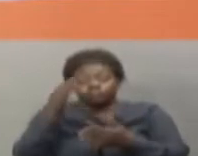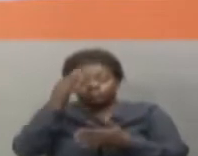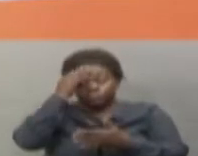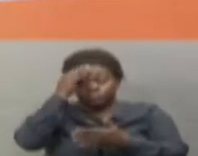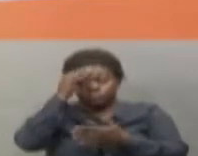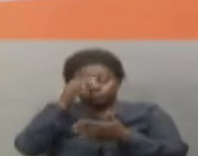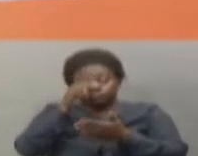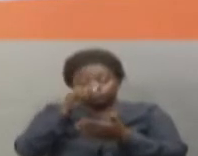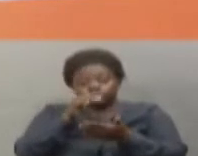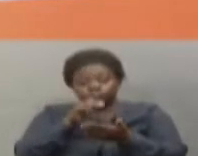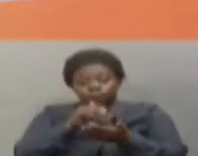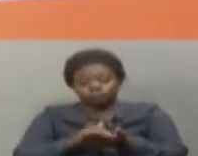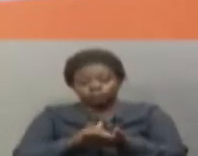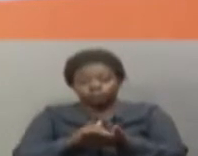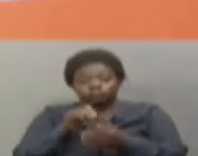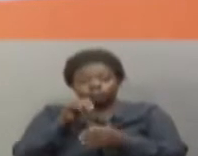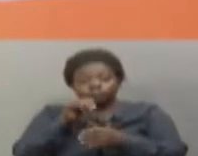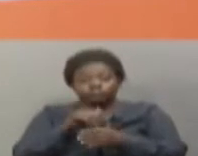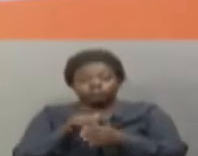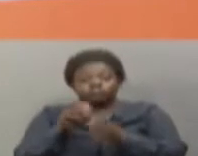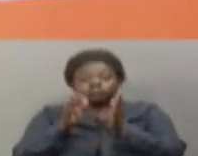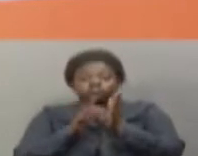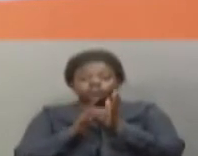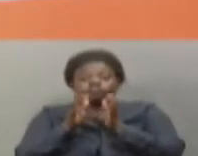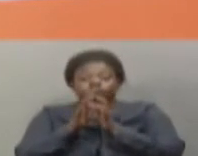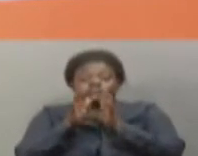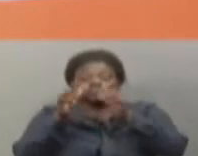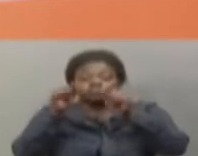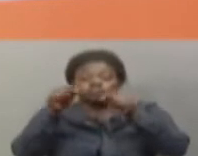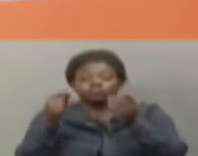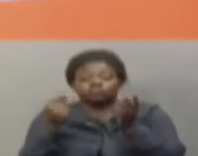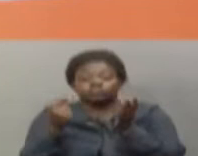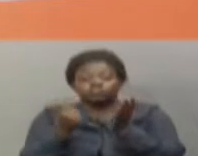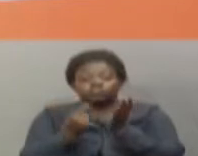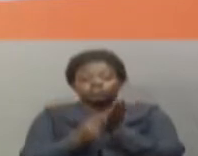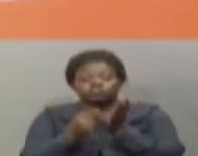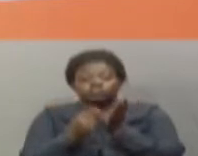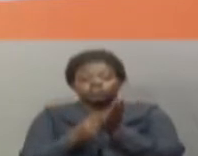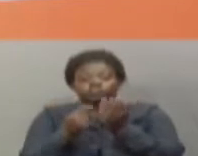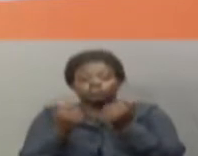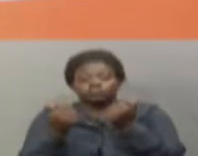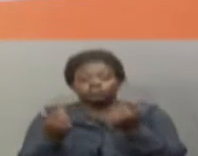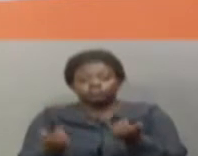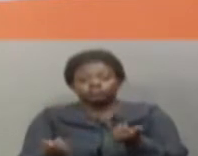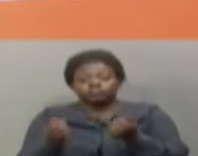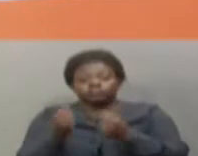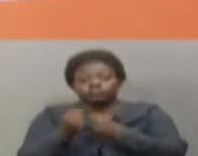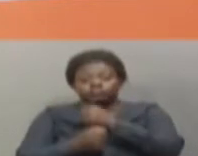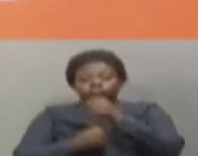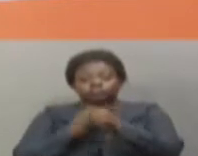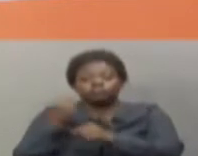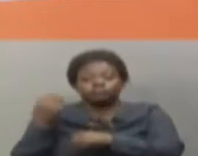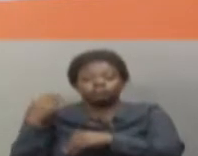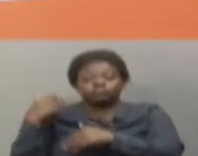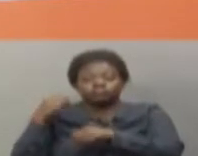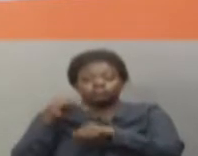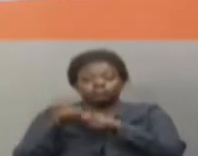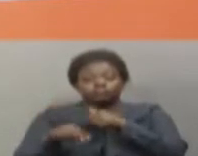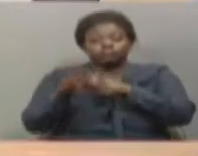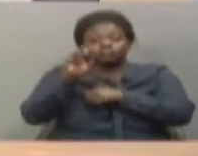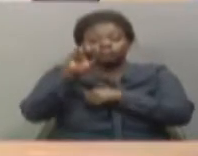eya Kikristaayo wano mu ggwanga lyaffe Uganda era emyaka egiyise giringa mu